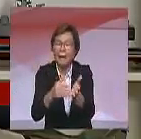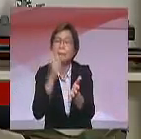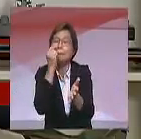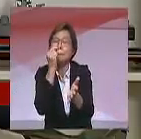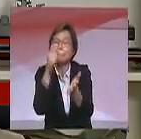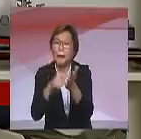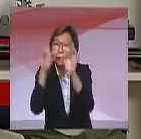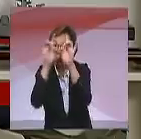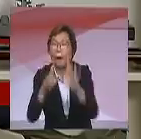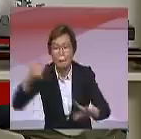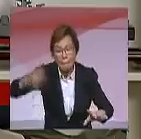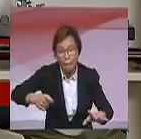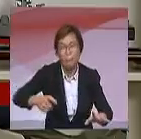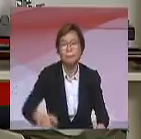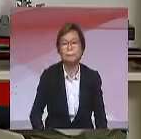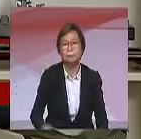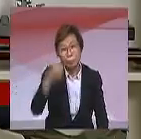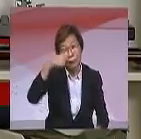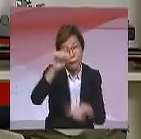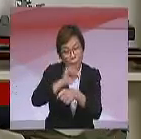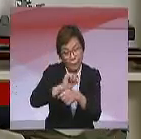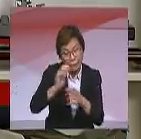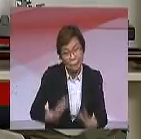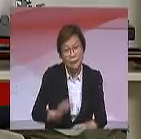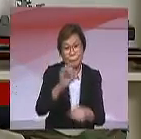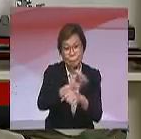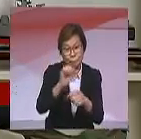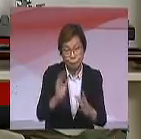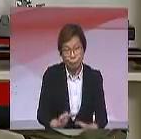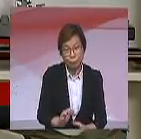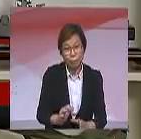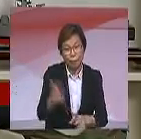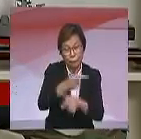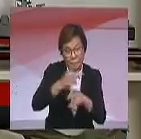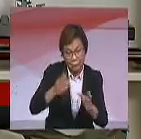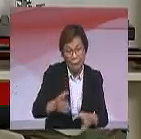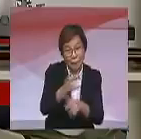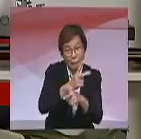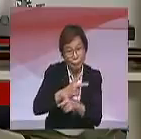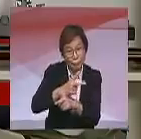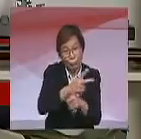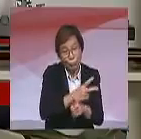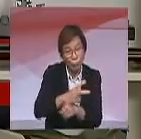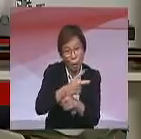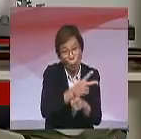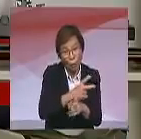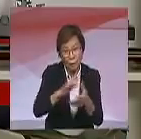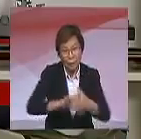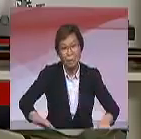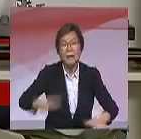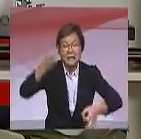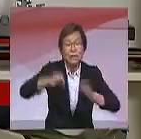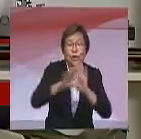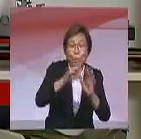dan bagi pekerja-pekerja ini, jika mereka mendaftar dengan mencarum